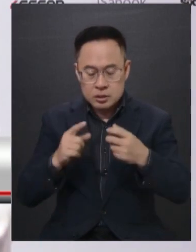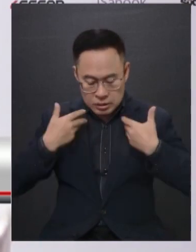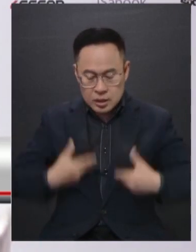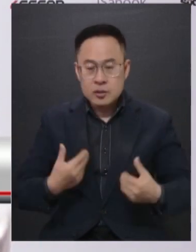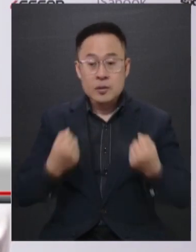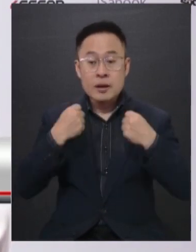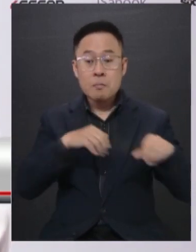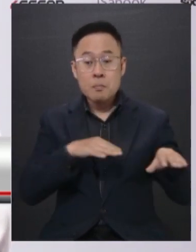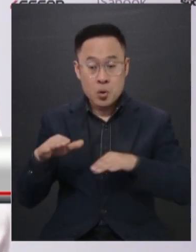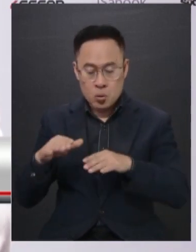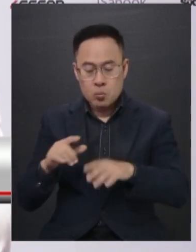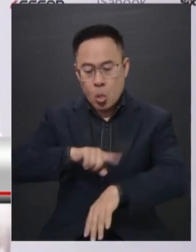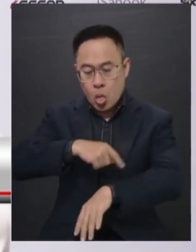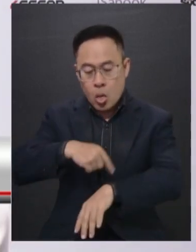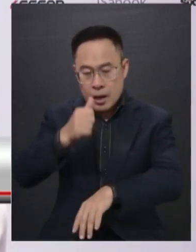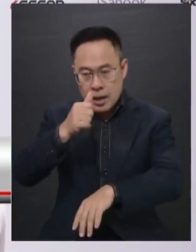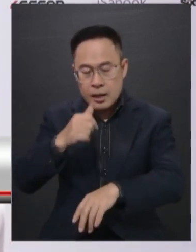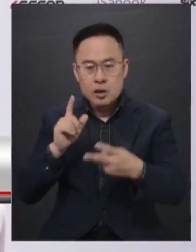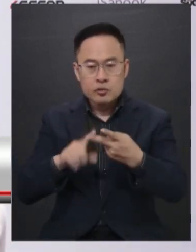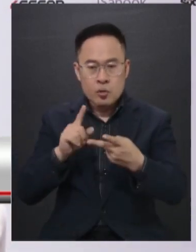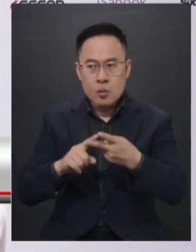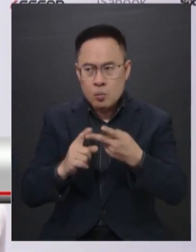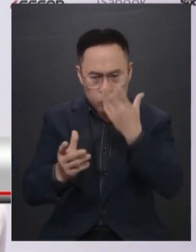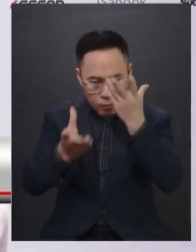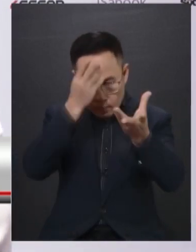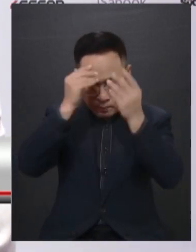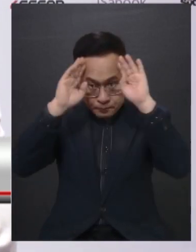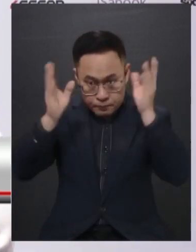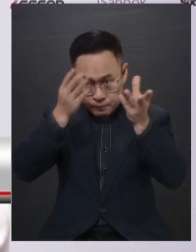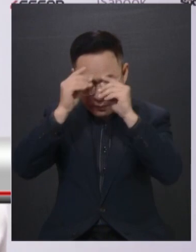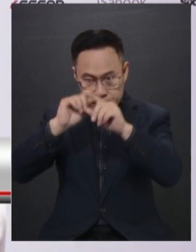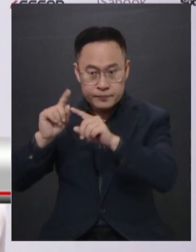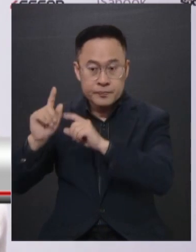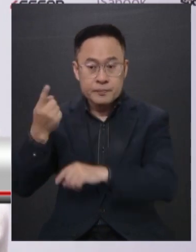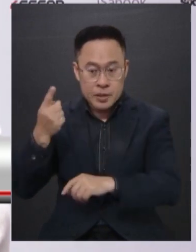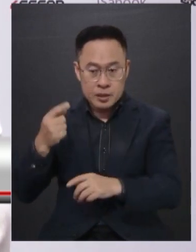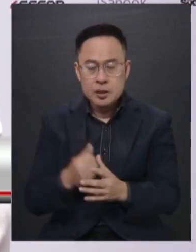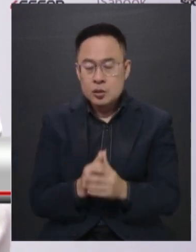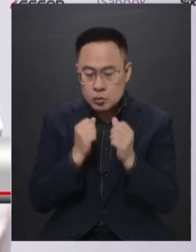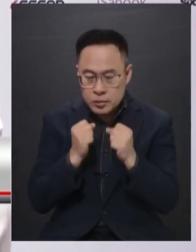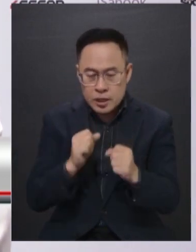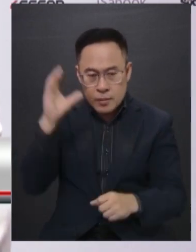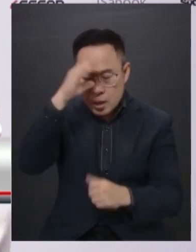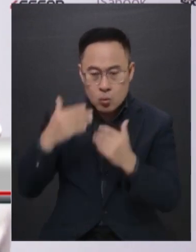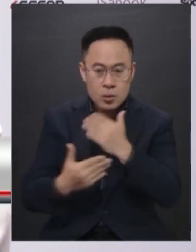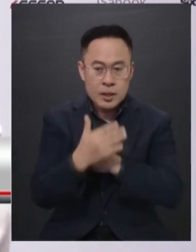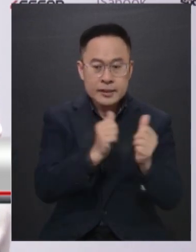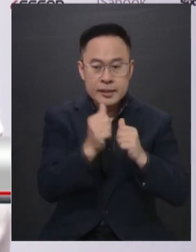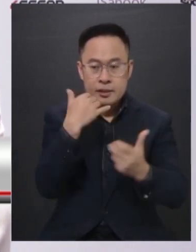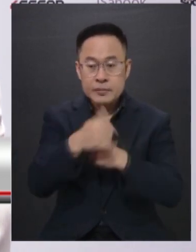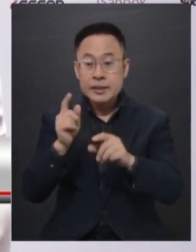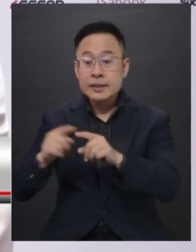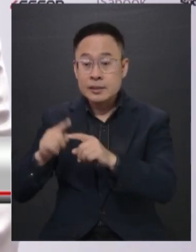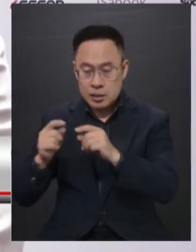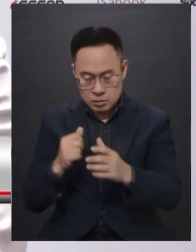ที่เก็บเกี่ยวประสบการณ์จากไหนก็จากการแข่งขันในการออกไปแข่งขันเพราะฉะนั้นมันต้อง